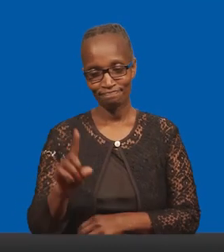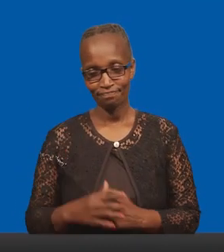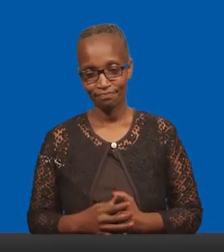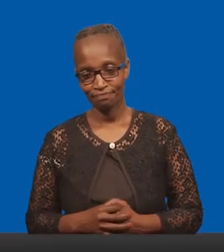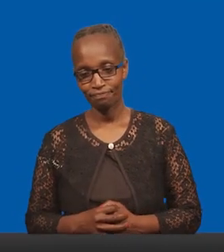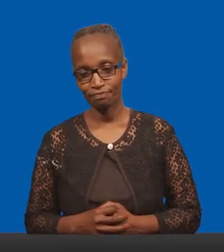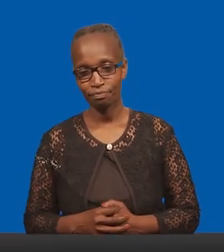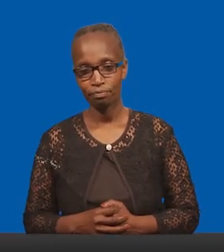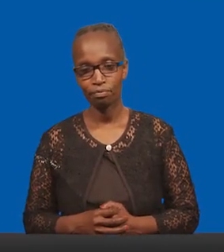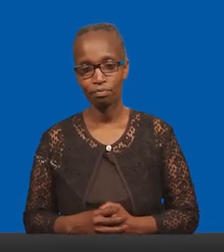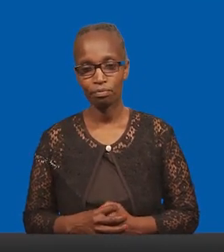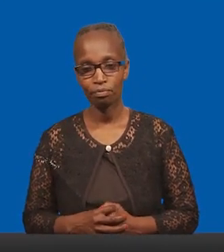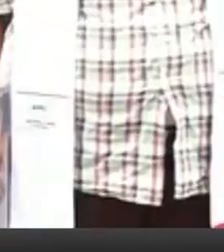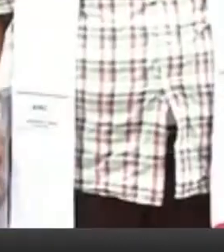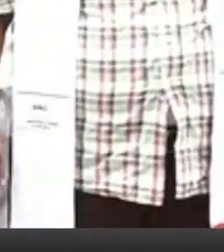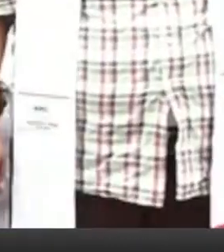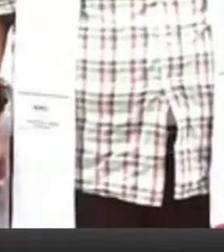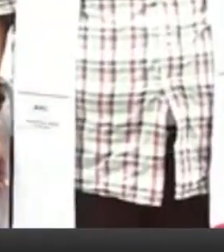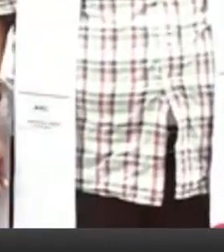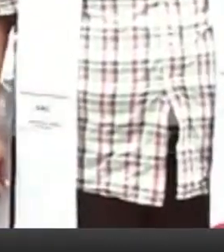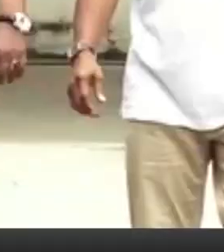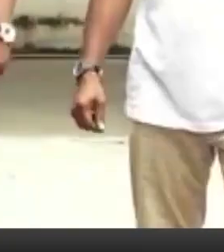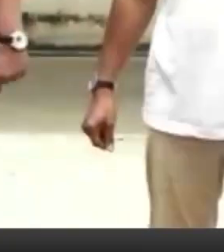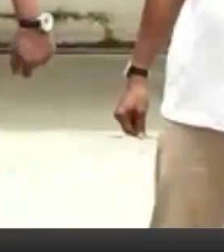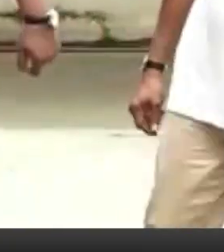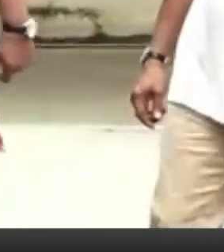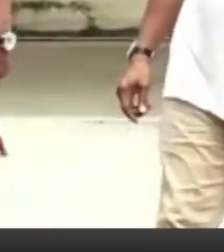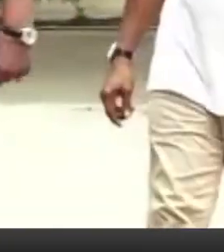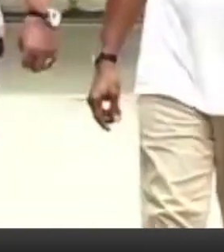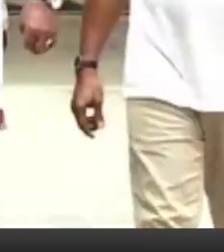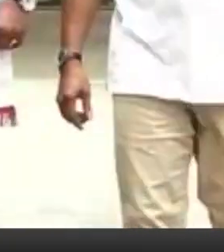Ruth Ndanu, Undugu TV.